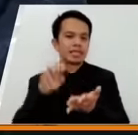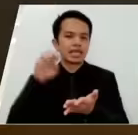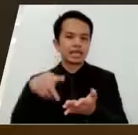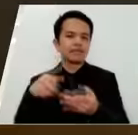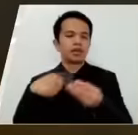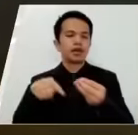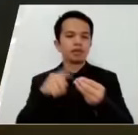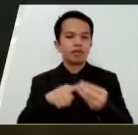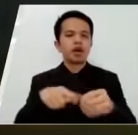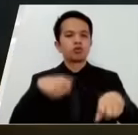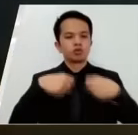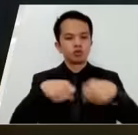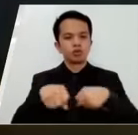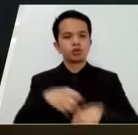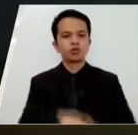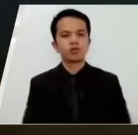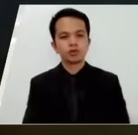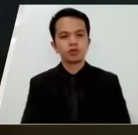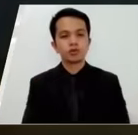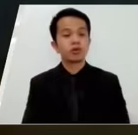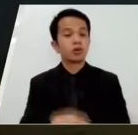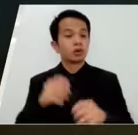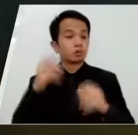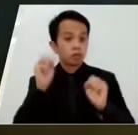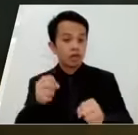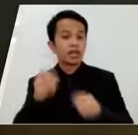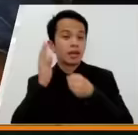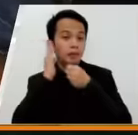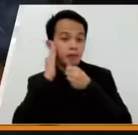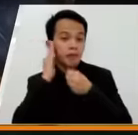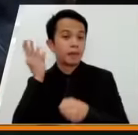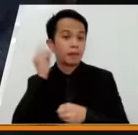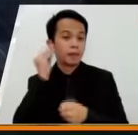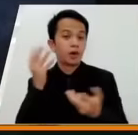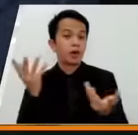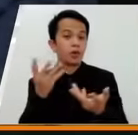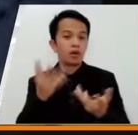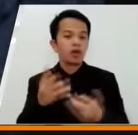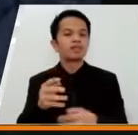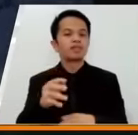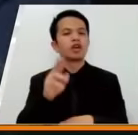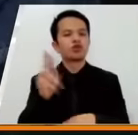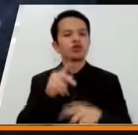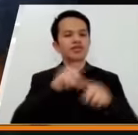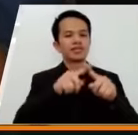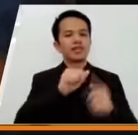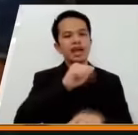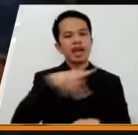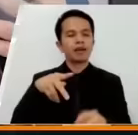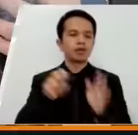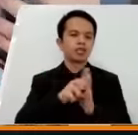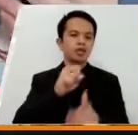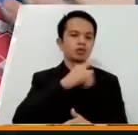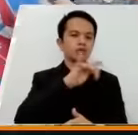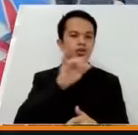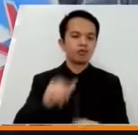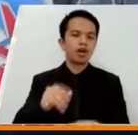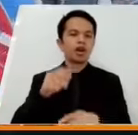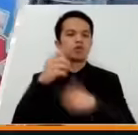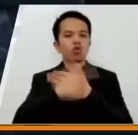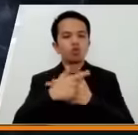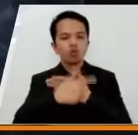sa sports. At mapapakinggan ang Game On sa major streaming platforms gaya ng Spotify, Google Podcasts